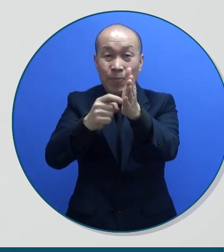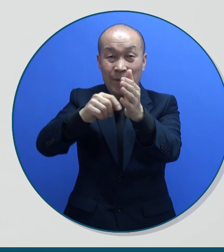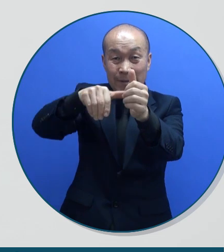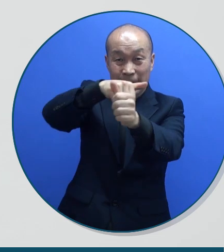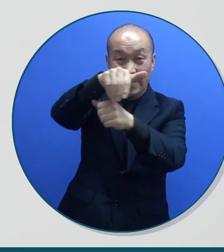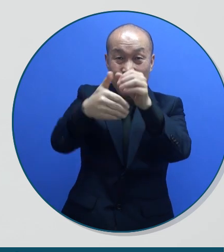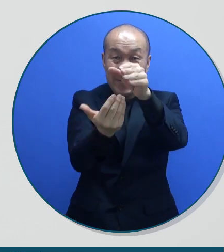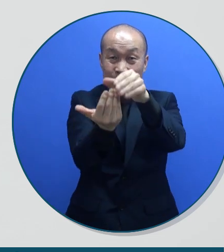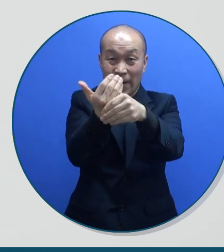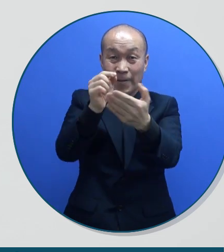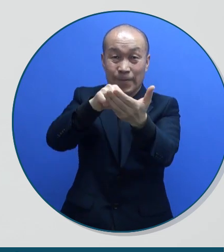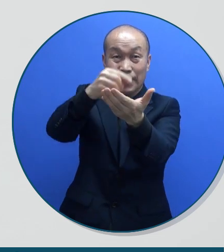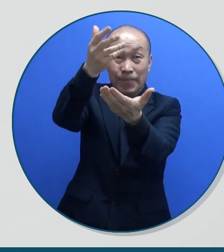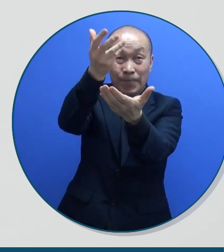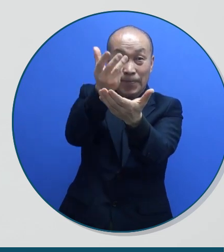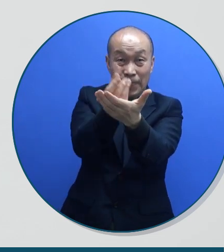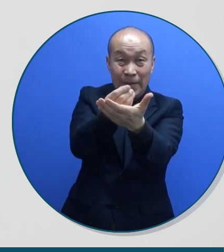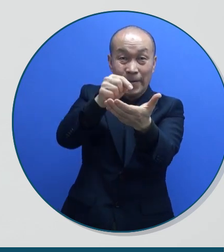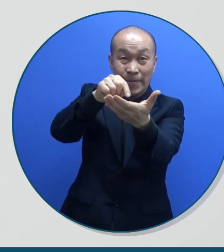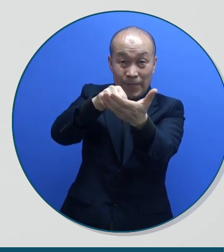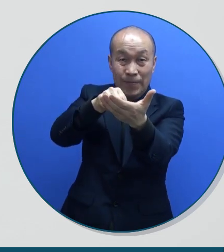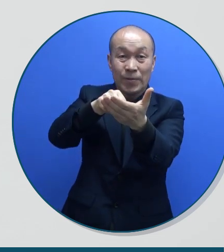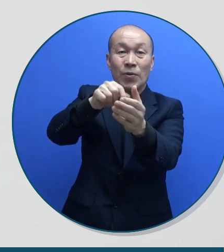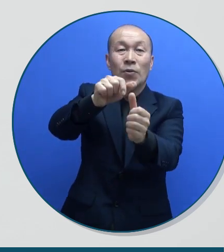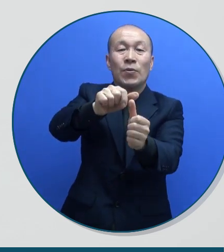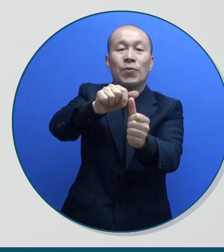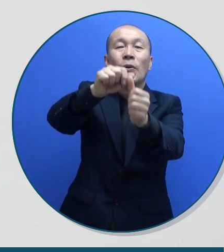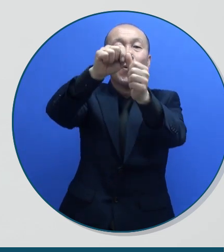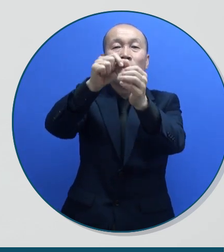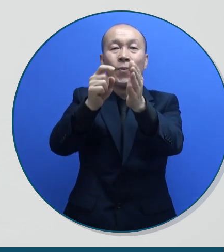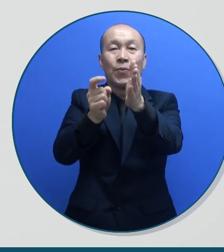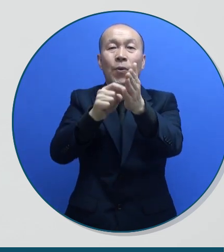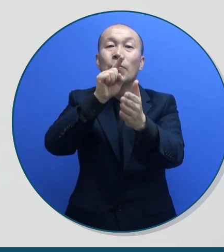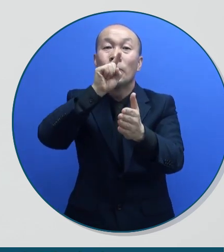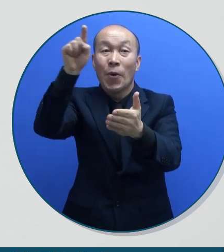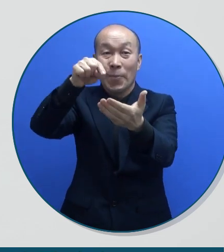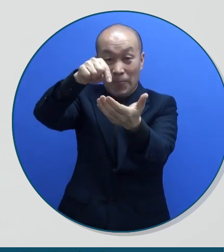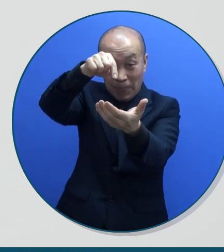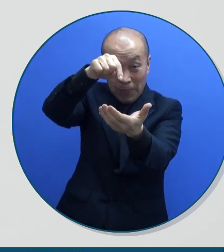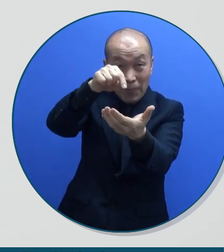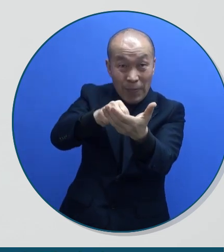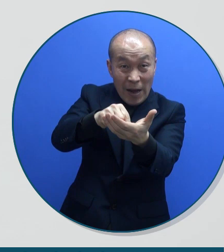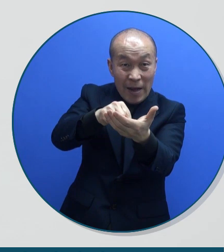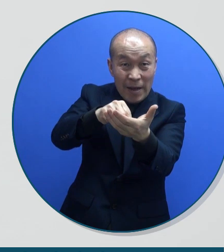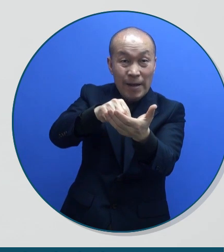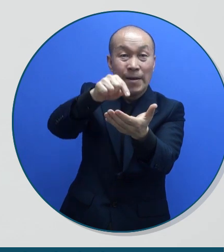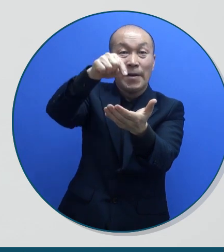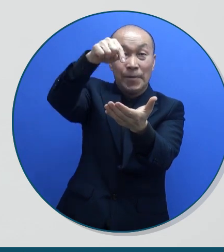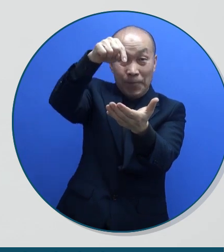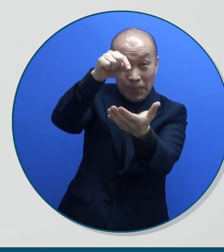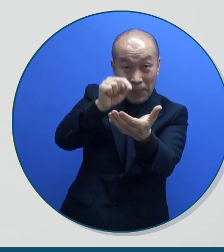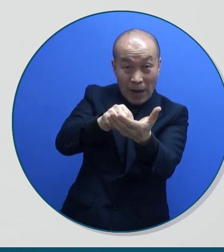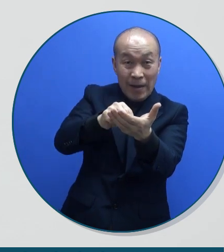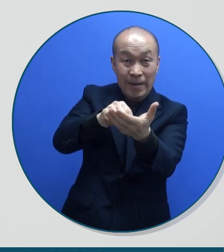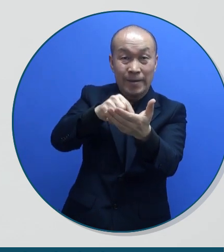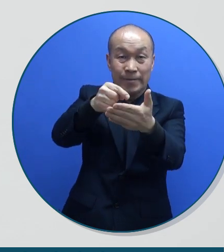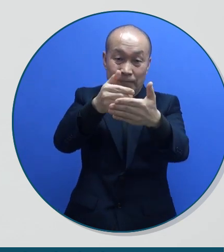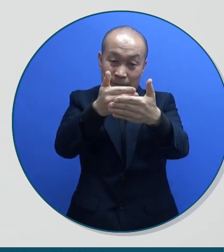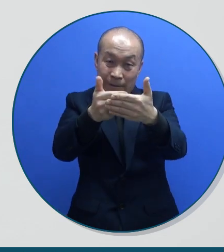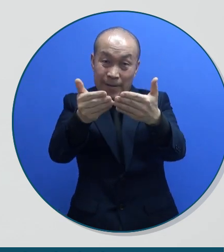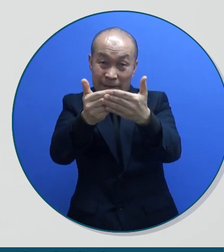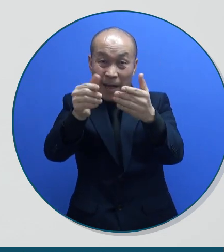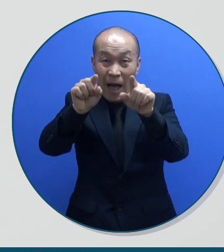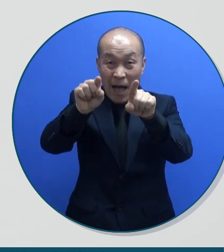상황이 발생했을 때는 어플을 켜고 구조 구급 신고를 클릭합니다. 클릭을 하게 되면 그림과